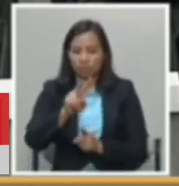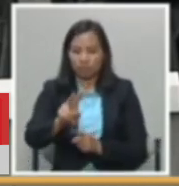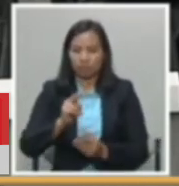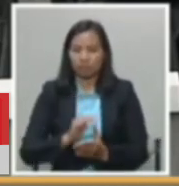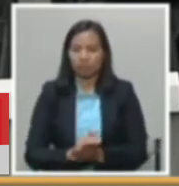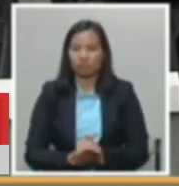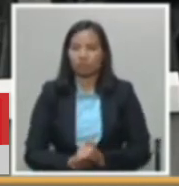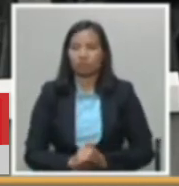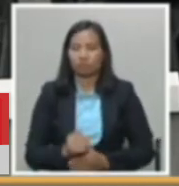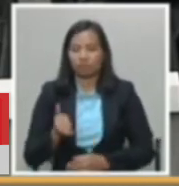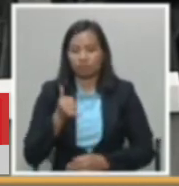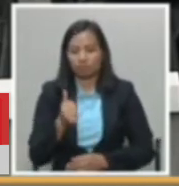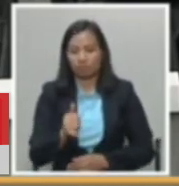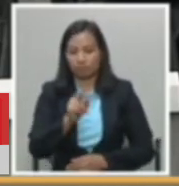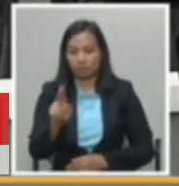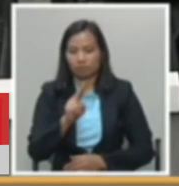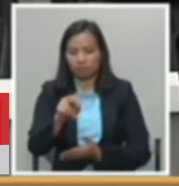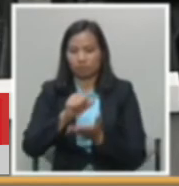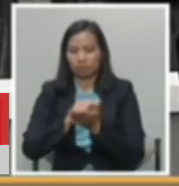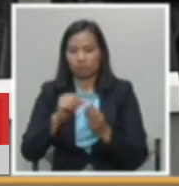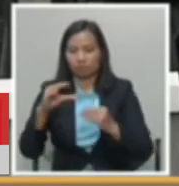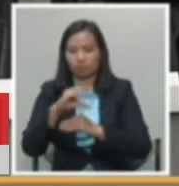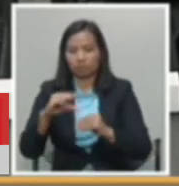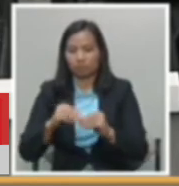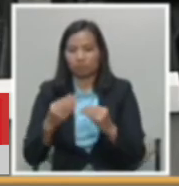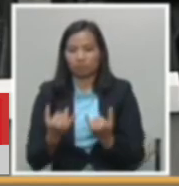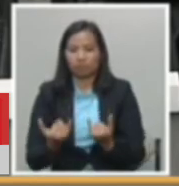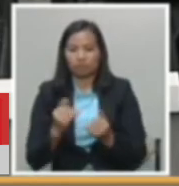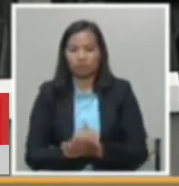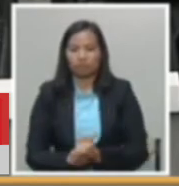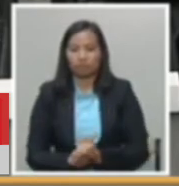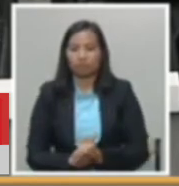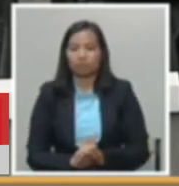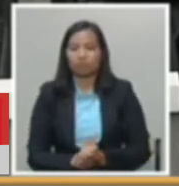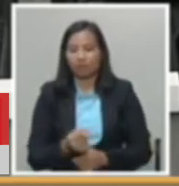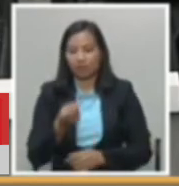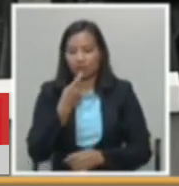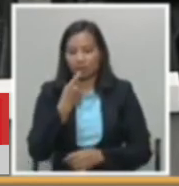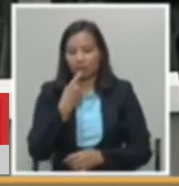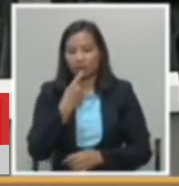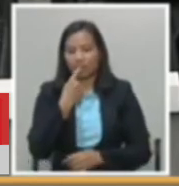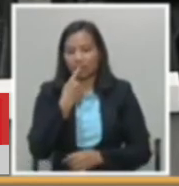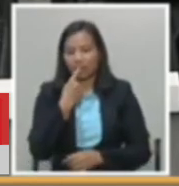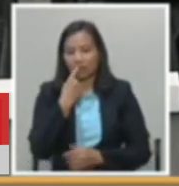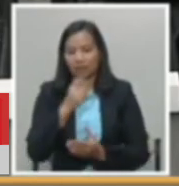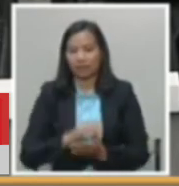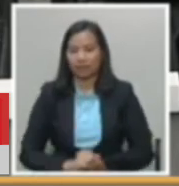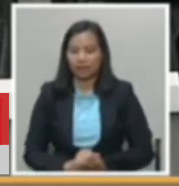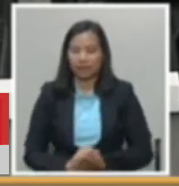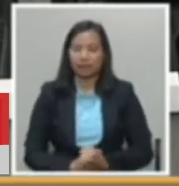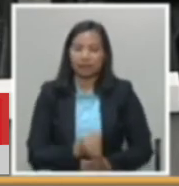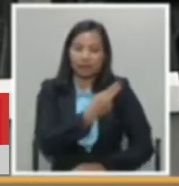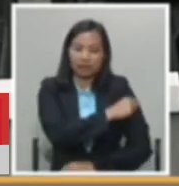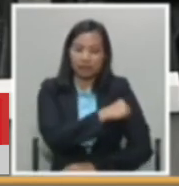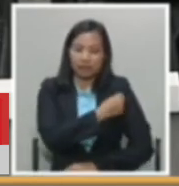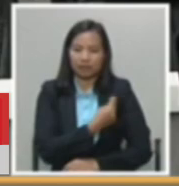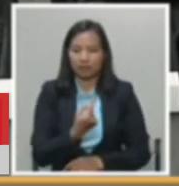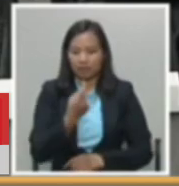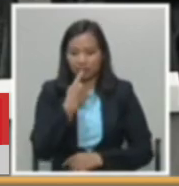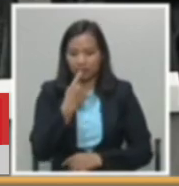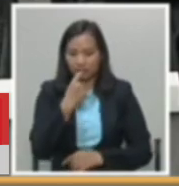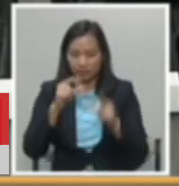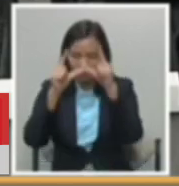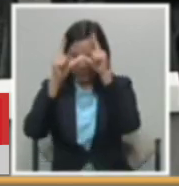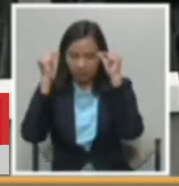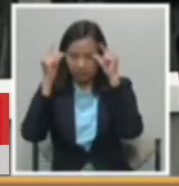ข้าถึงนะครับโครงการนี้นะครับในเรื่องของทันตแพทย์นะครับทางทันตแพทย์ทางแพทย์พยาบาลสาธารณสุขก็บอก